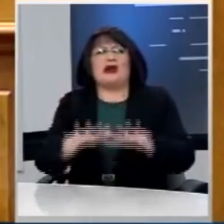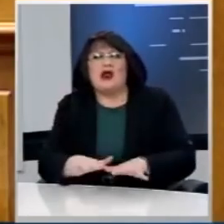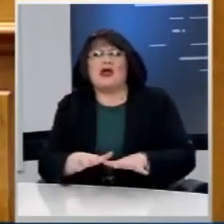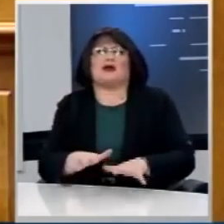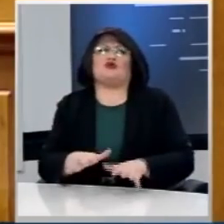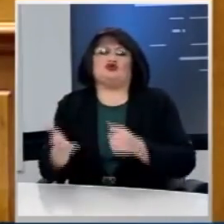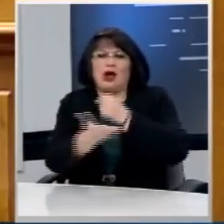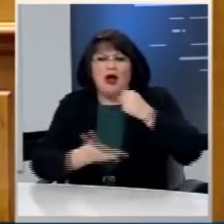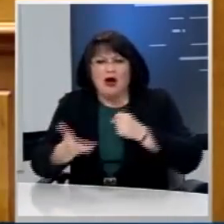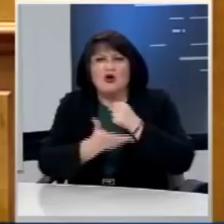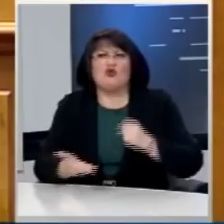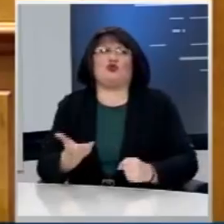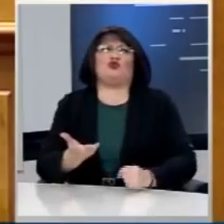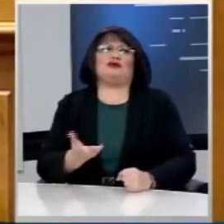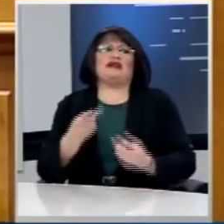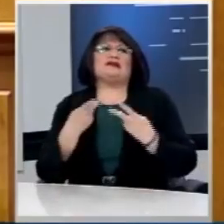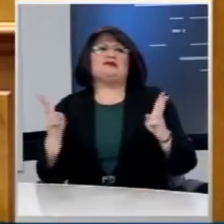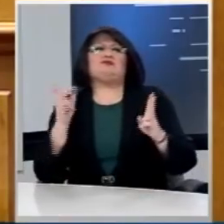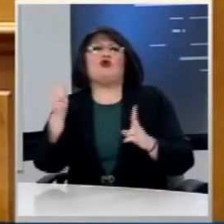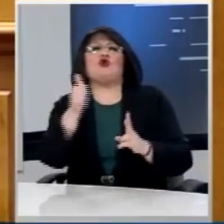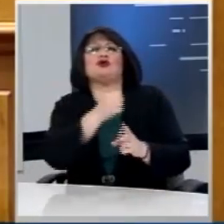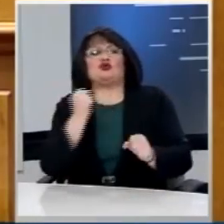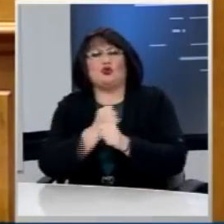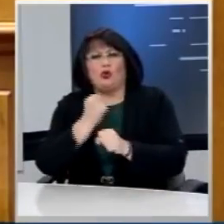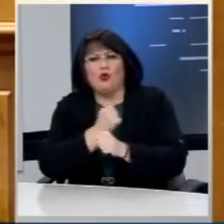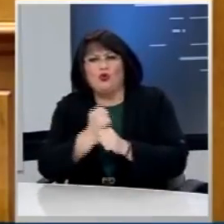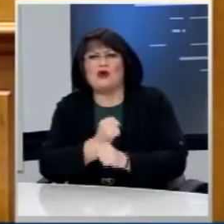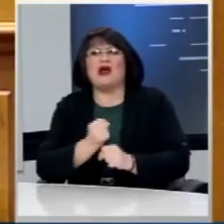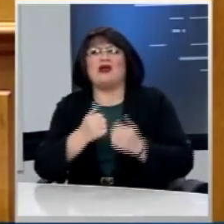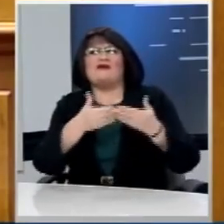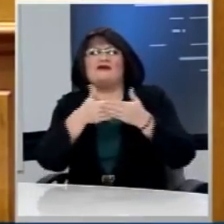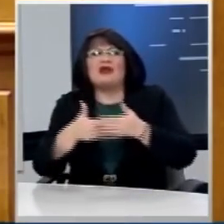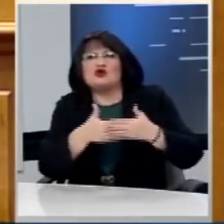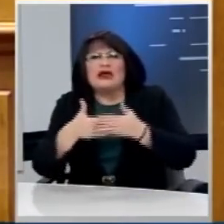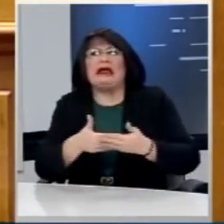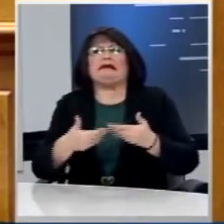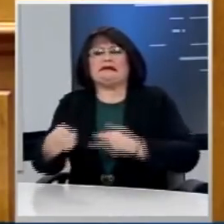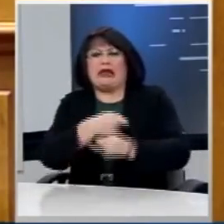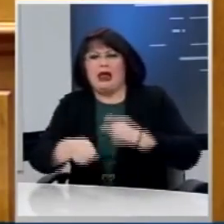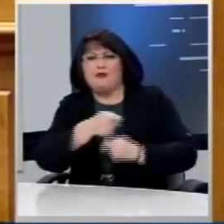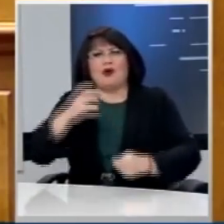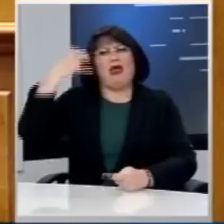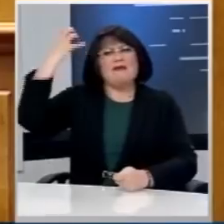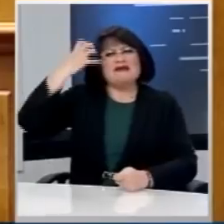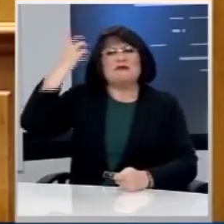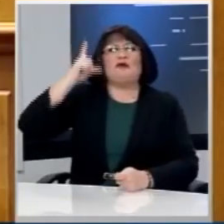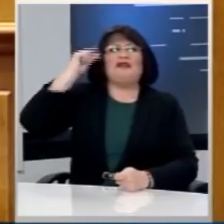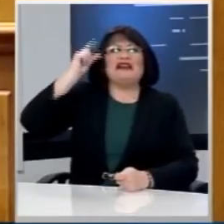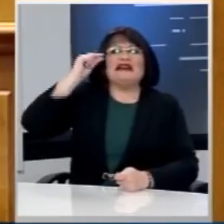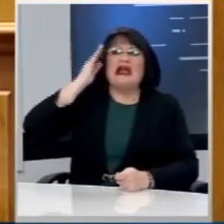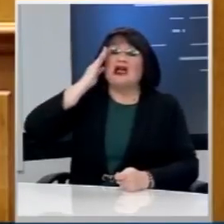ανέργους, στους αγρότες, στους αυτοαπασχολούμενους επαγγελματίες, βιοτέχνες, εμπόρους, επιστήμονες, στους